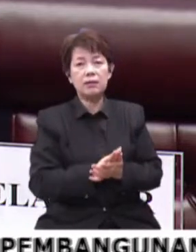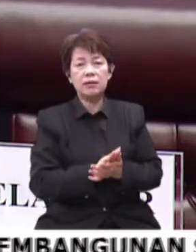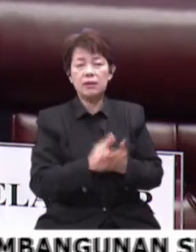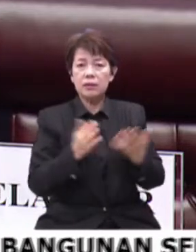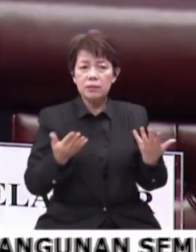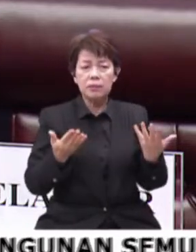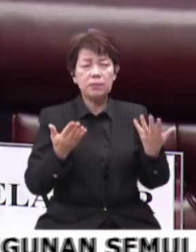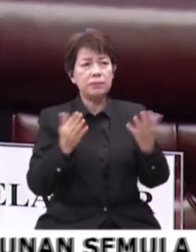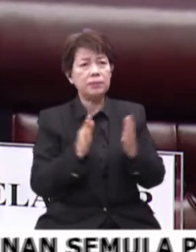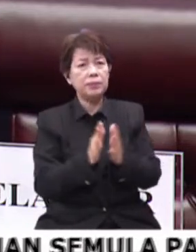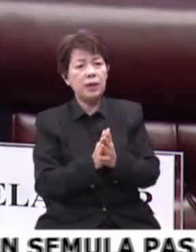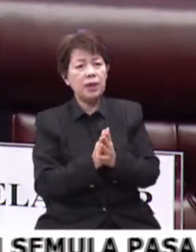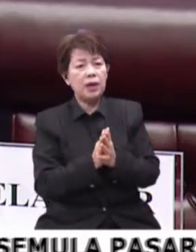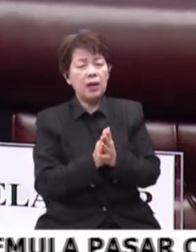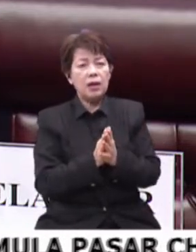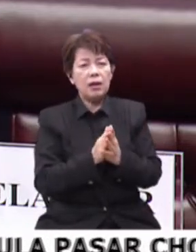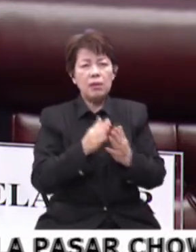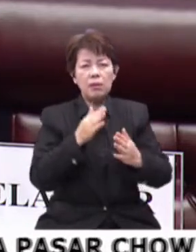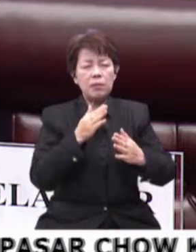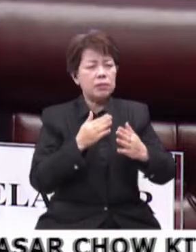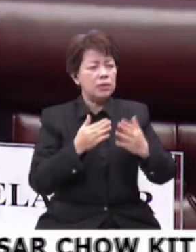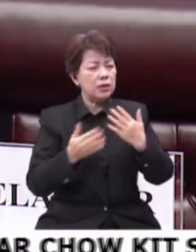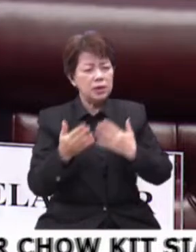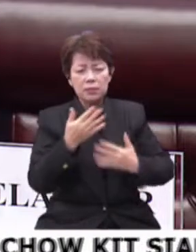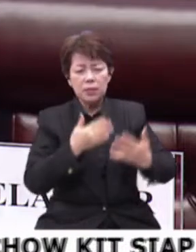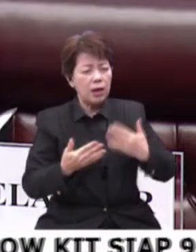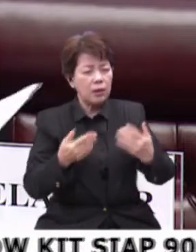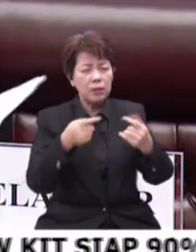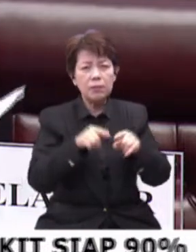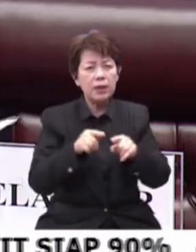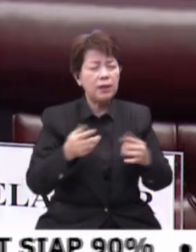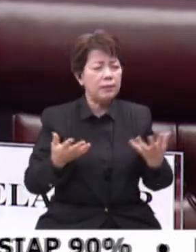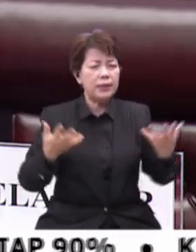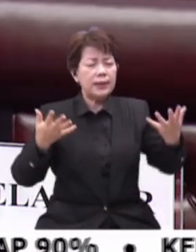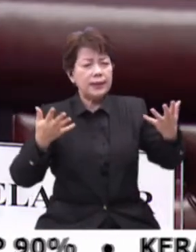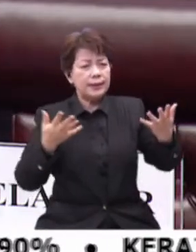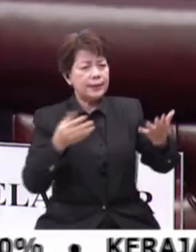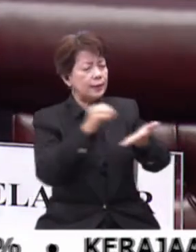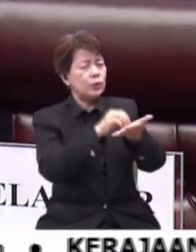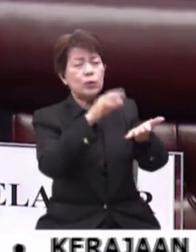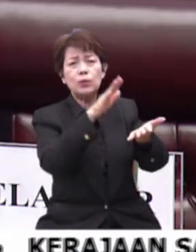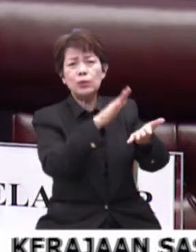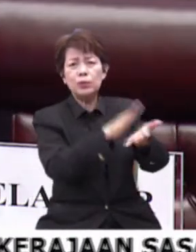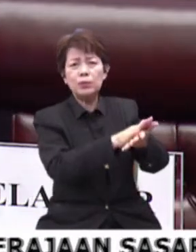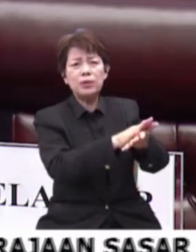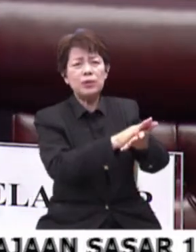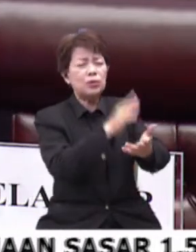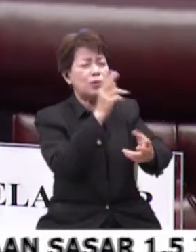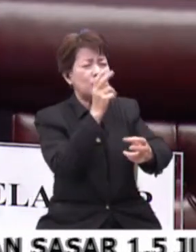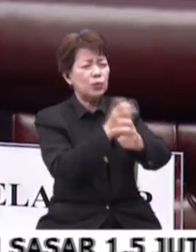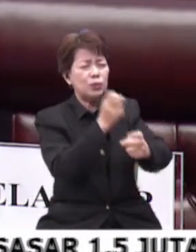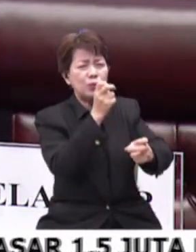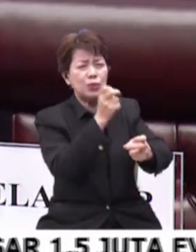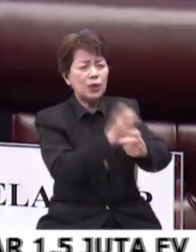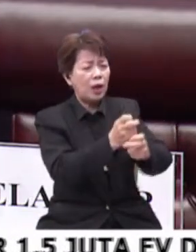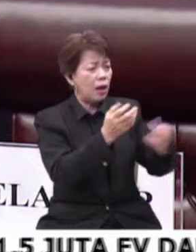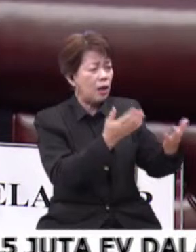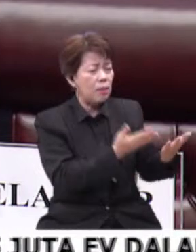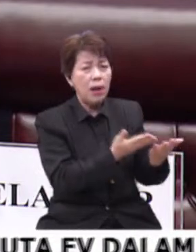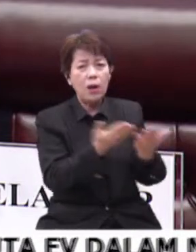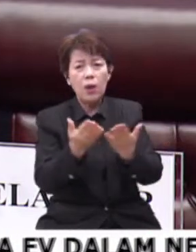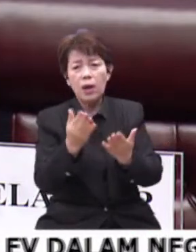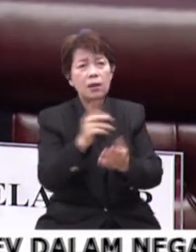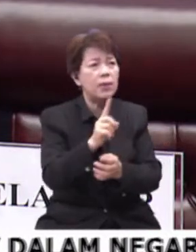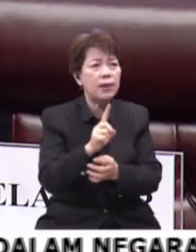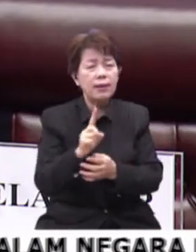perkara yang tidak diiming ini sedangkan sijil kelahiran merupakan dokumen yang agak sukar untuk dibawa kemana-mana dan